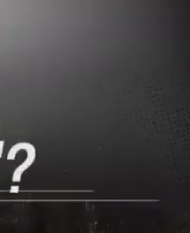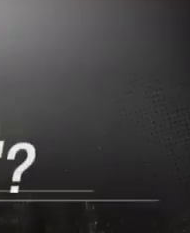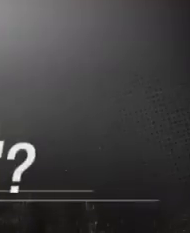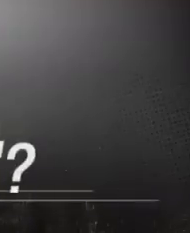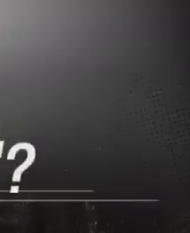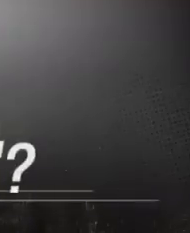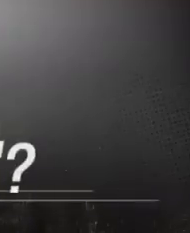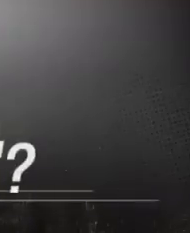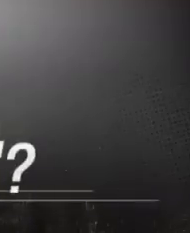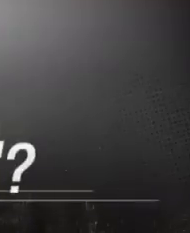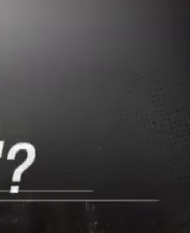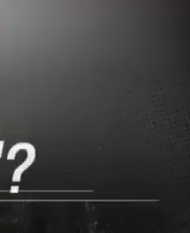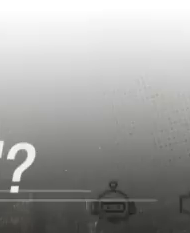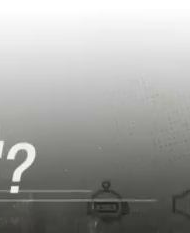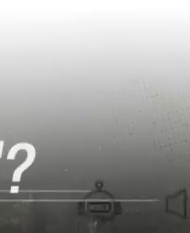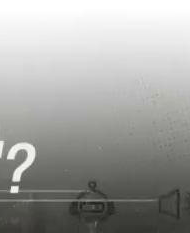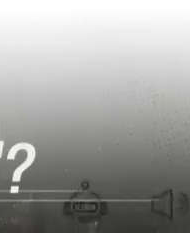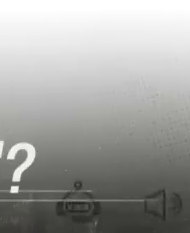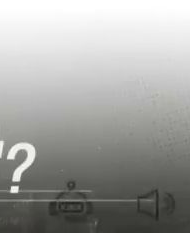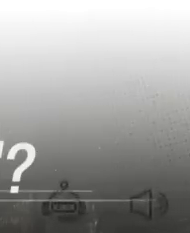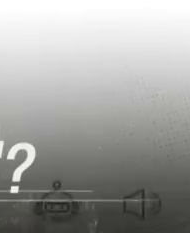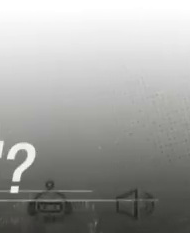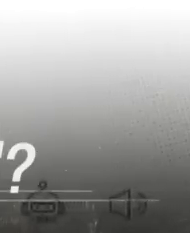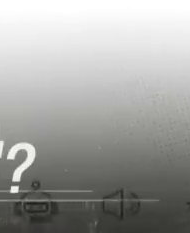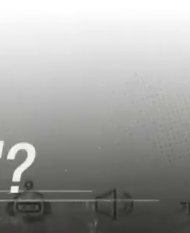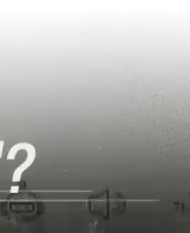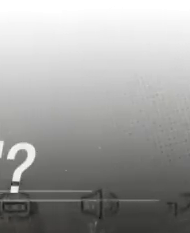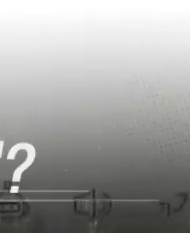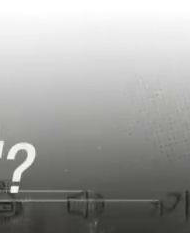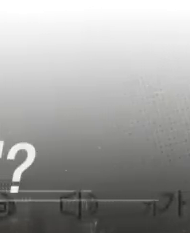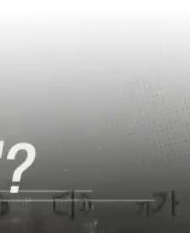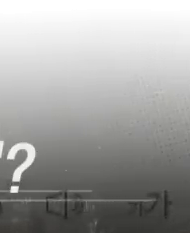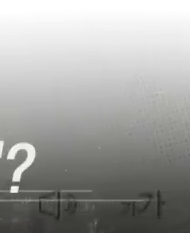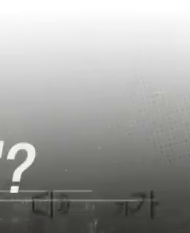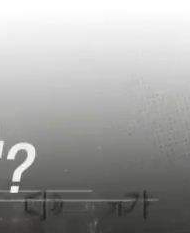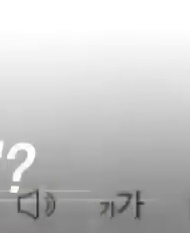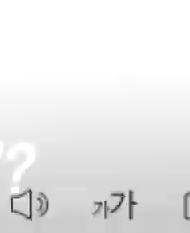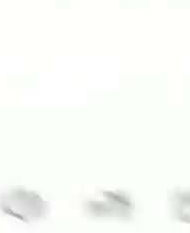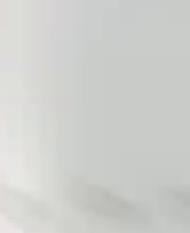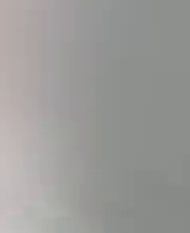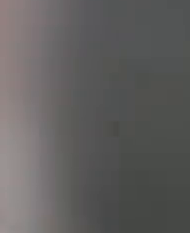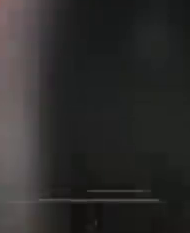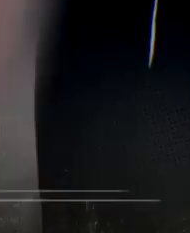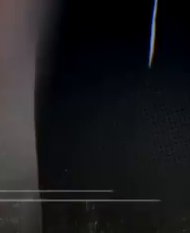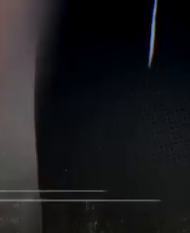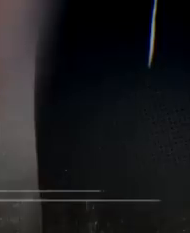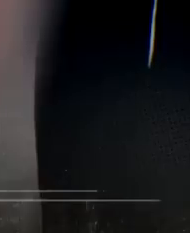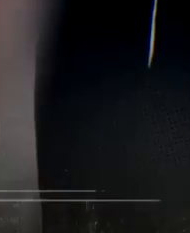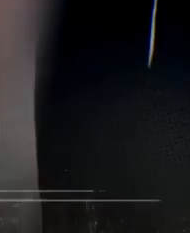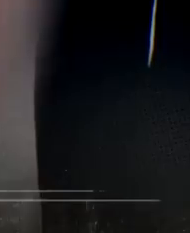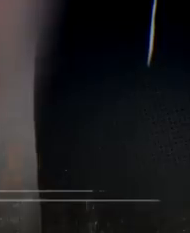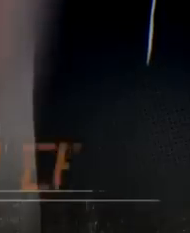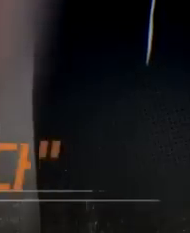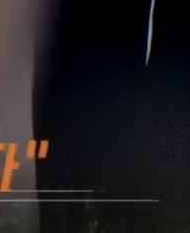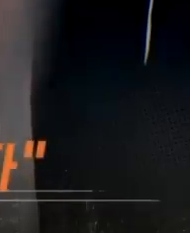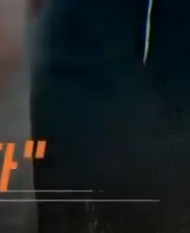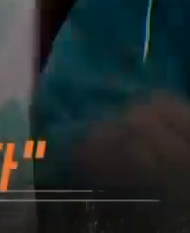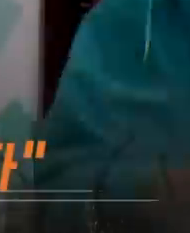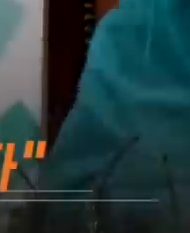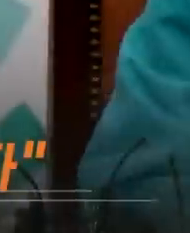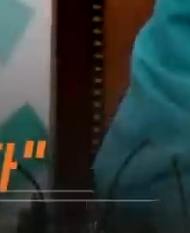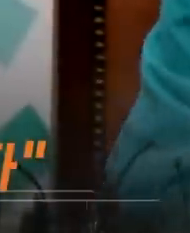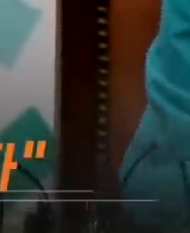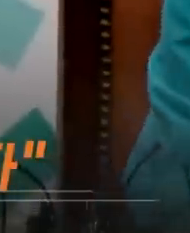어제나 서울 강남의 한 도로에서 접촉사고가 난 차량 운전자가 차를 버리고 도주했습니다. 차량